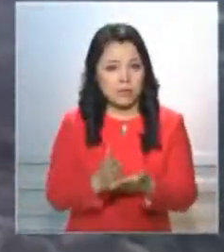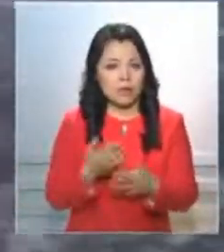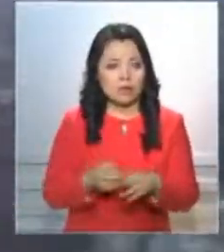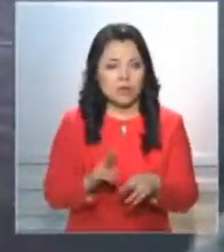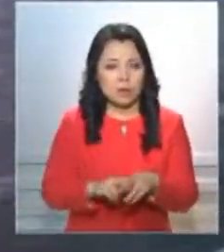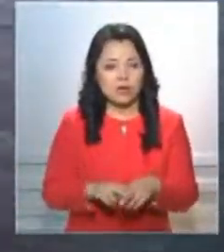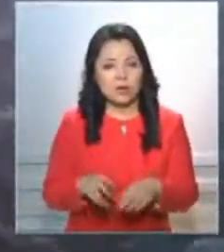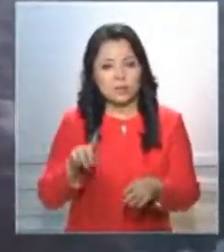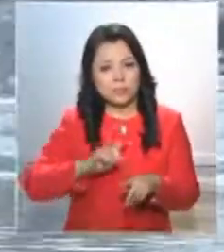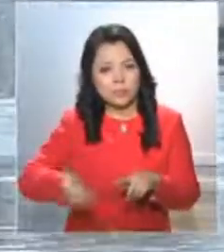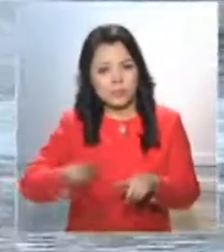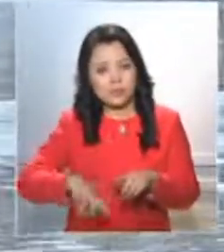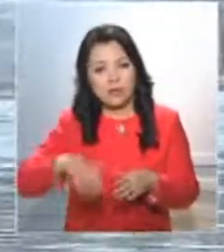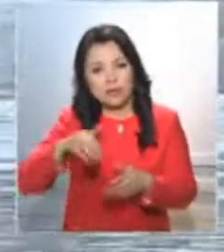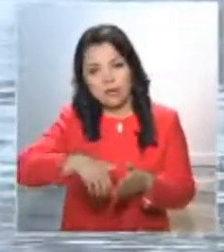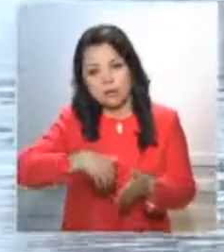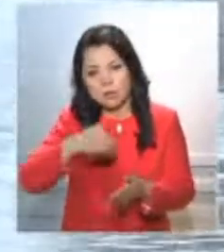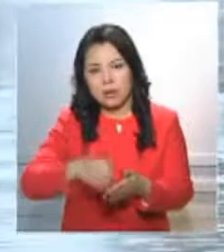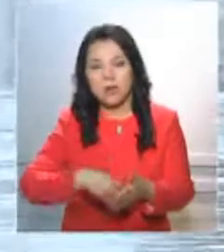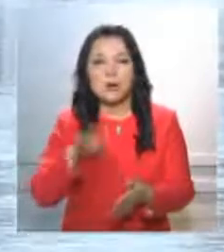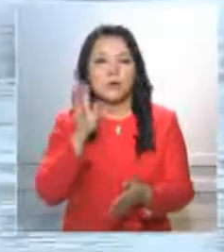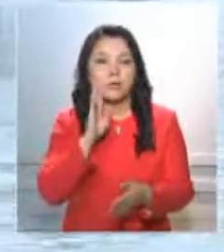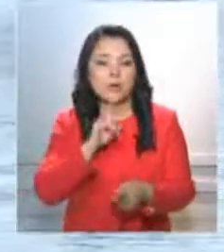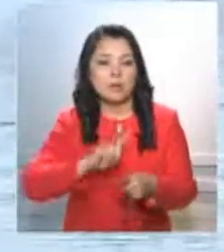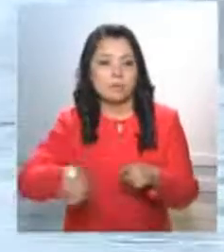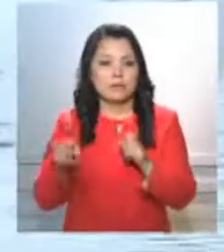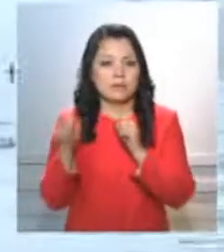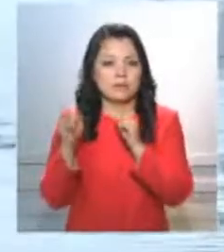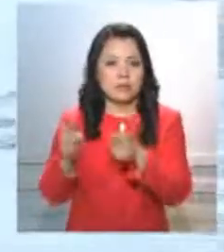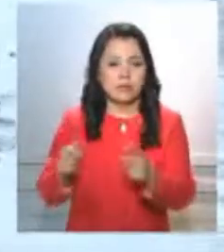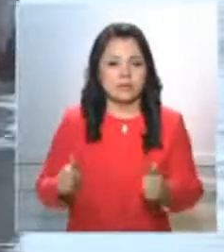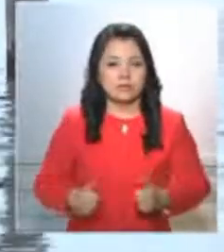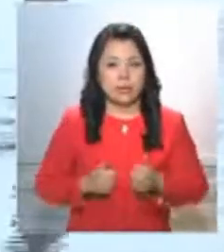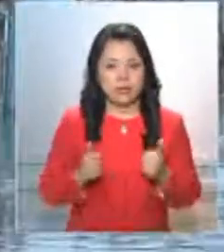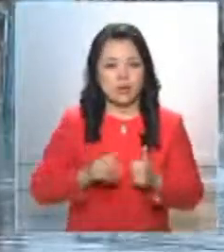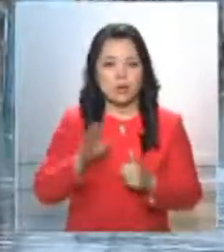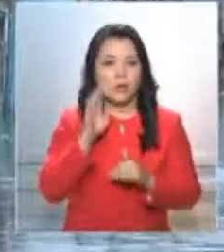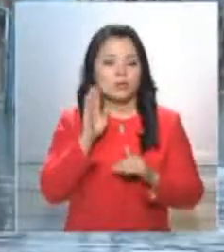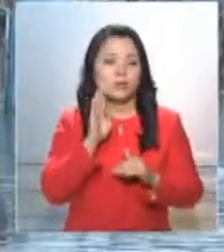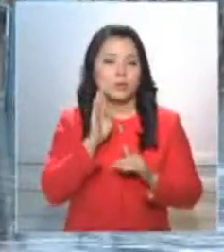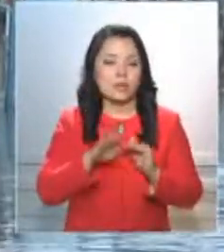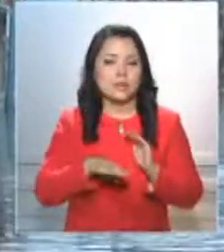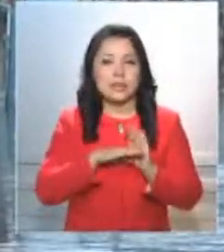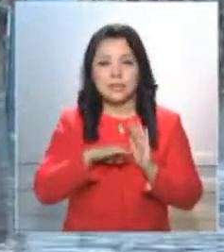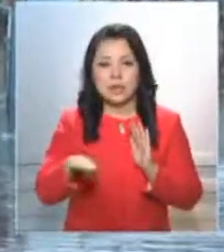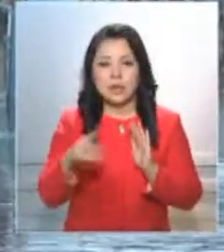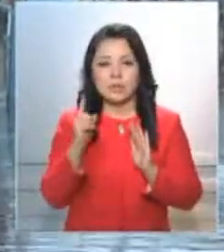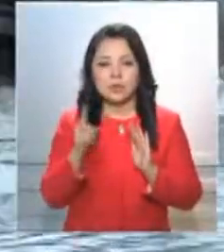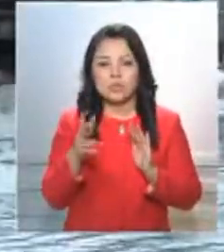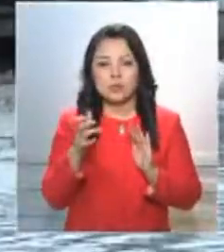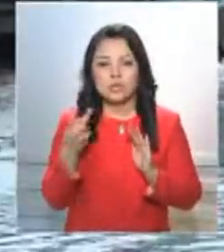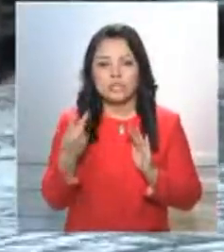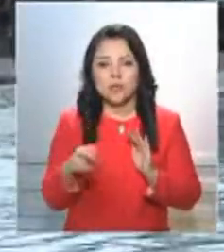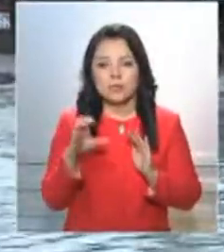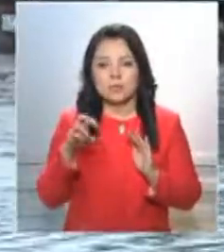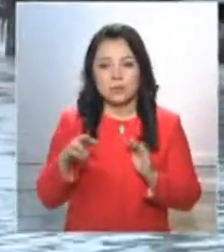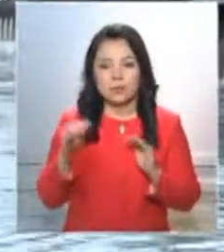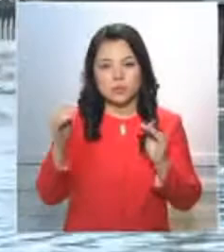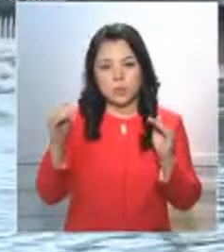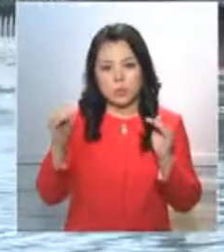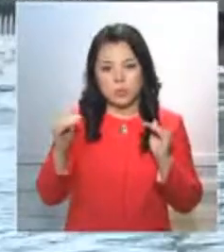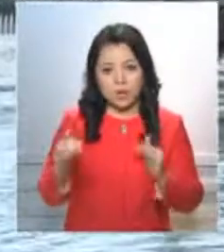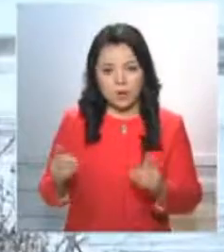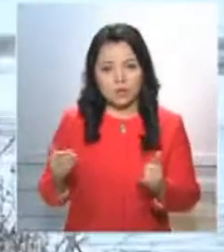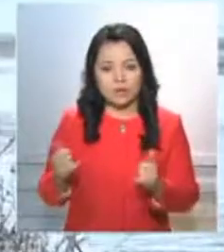арық қазып, қызыл суды арғы бетке өткізуге тырысқан. Қазір су деңгейі 1520 сантиметрге дейін түсіпті. Тұрғындар